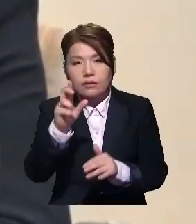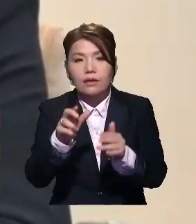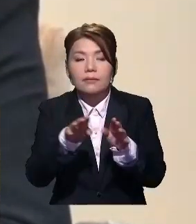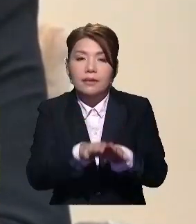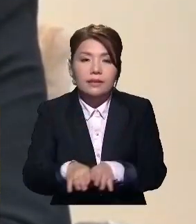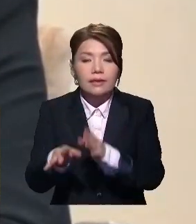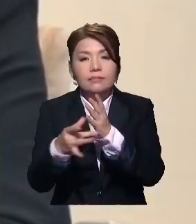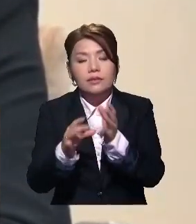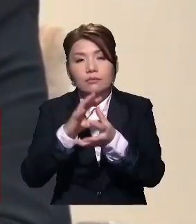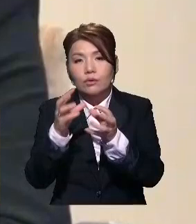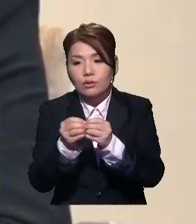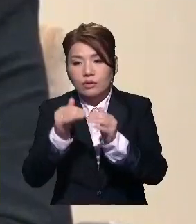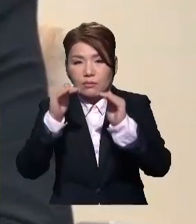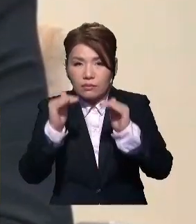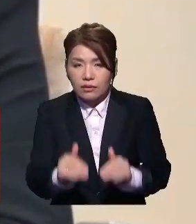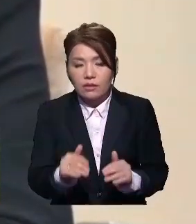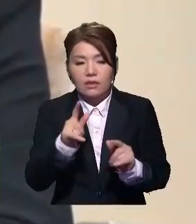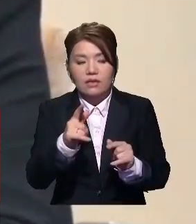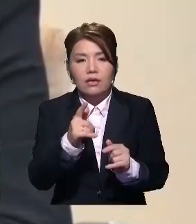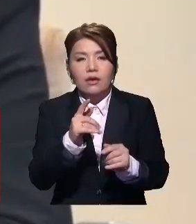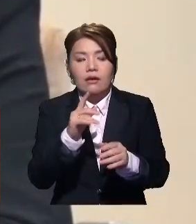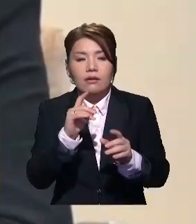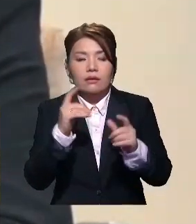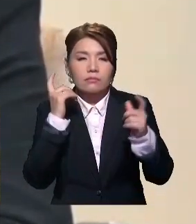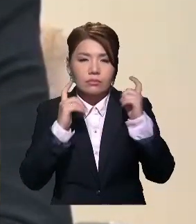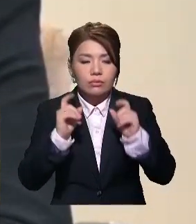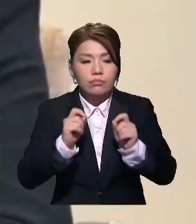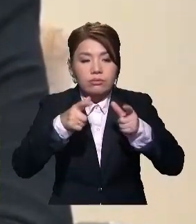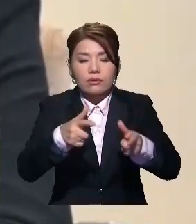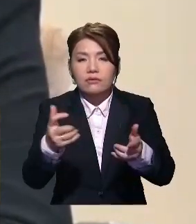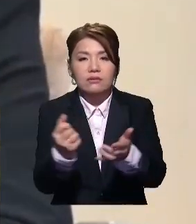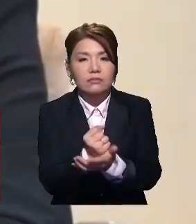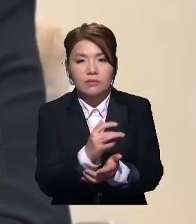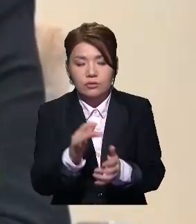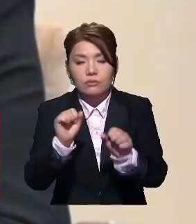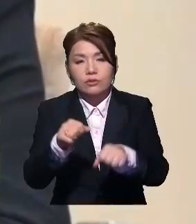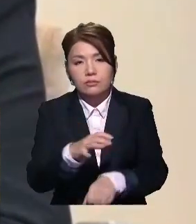нәтиже алып, мемлекеттік білім беру гранттарына қол жеткізе алмай қалуы сөзсіз.